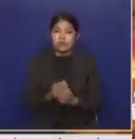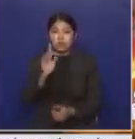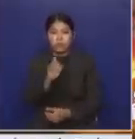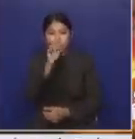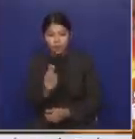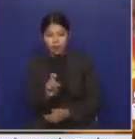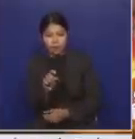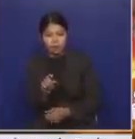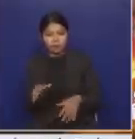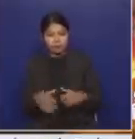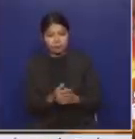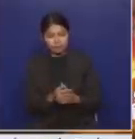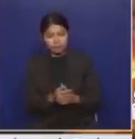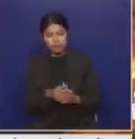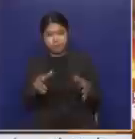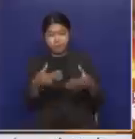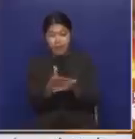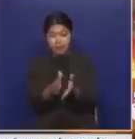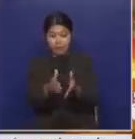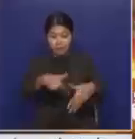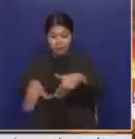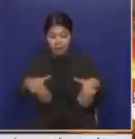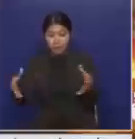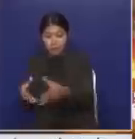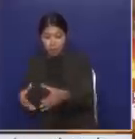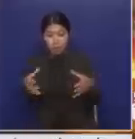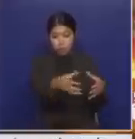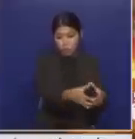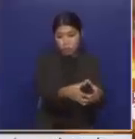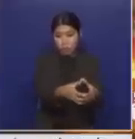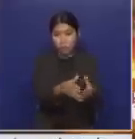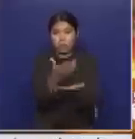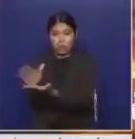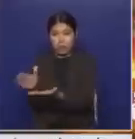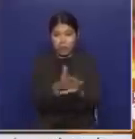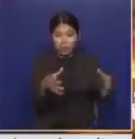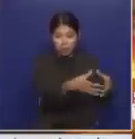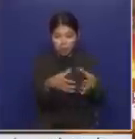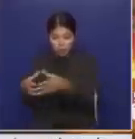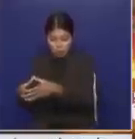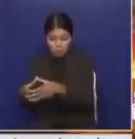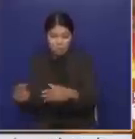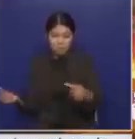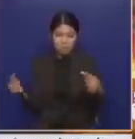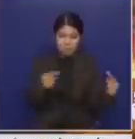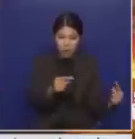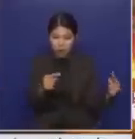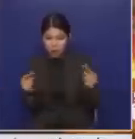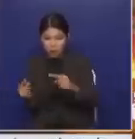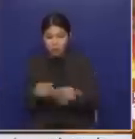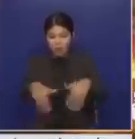สงสัยว่าเป็นความพยายามที่จะแบ่งประชาชนออกเป็นฝักฝ่ายจากนั้นก็จะใช้ความเปลี่ยนทางถักทอเรื่องราว